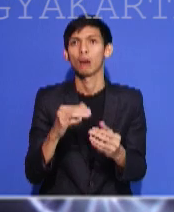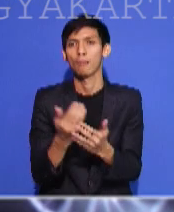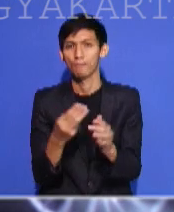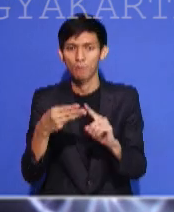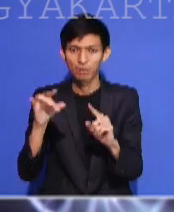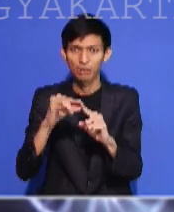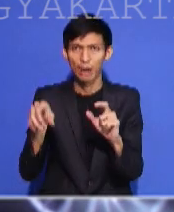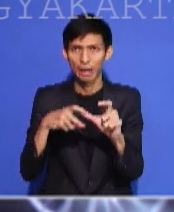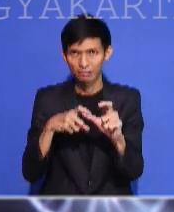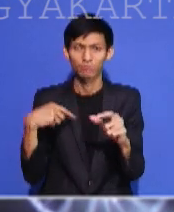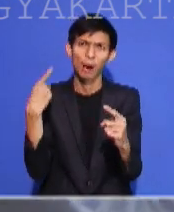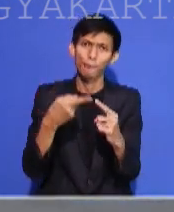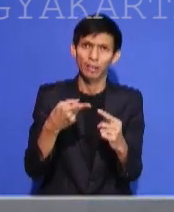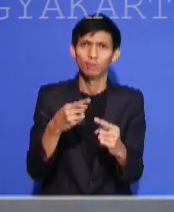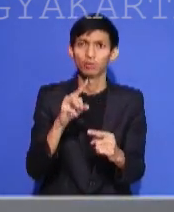1